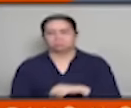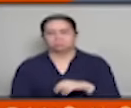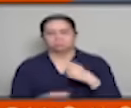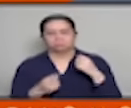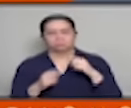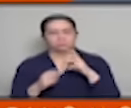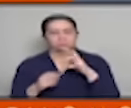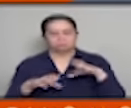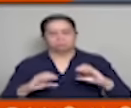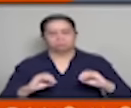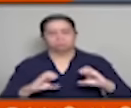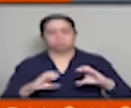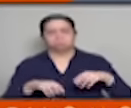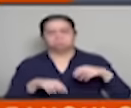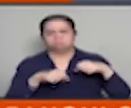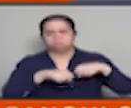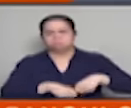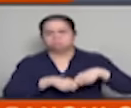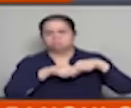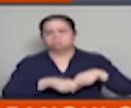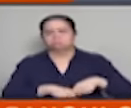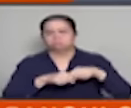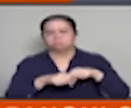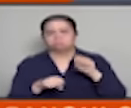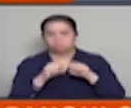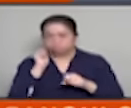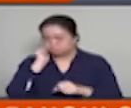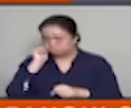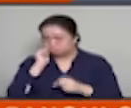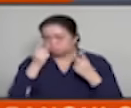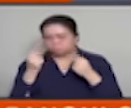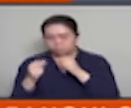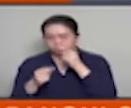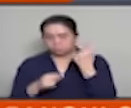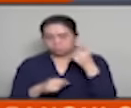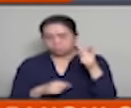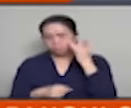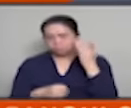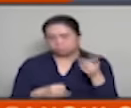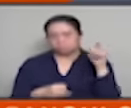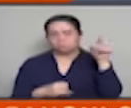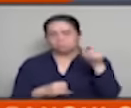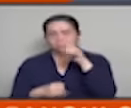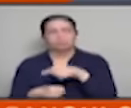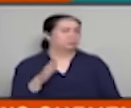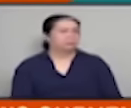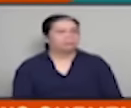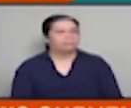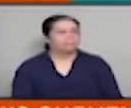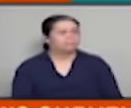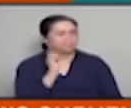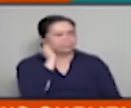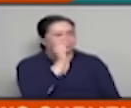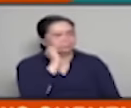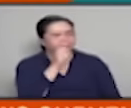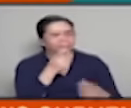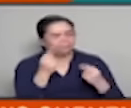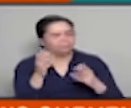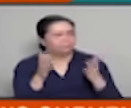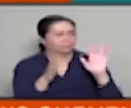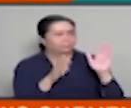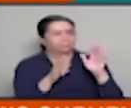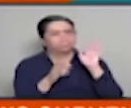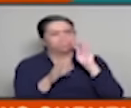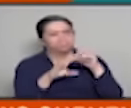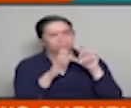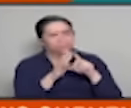Sa... Vulcanizing. Po. Parang kabilang bako. Aso palagi niya ginagawa to, okay, hindi lang doon sa Becky. Okay, o chairman, palagi raw ginagawa to ni Kagawad,